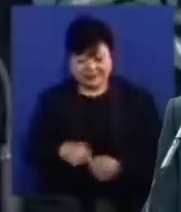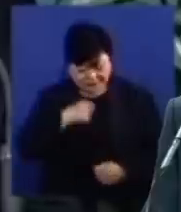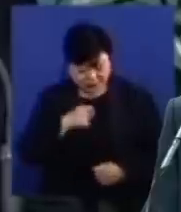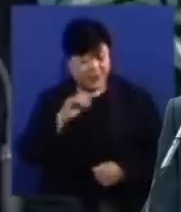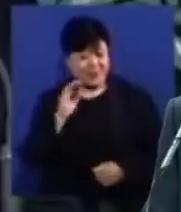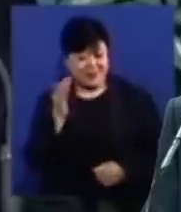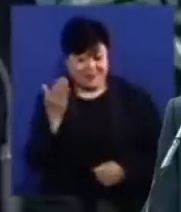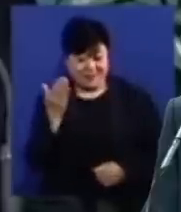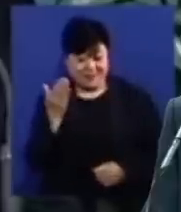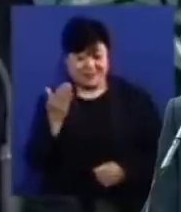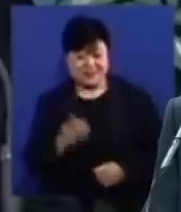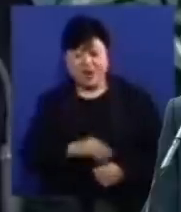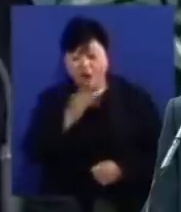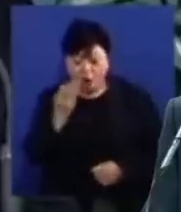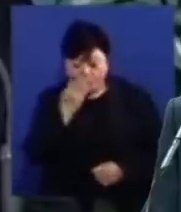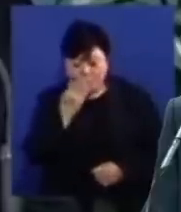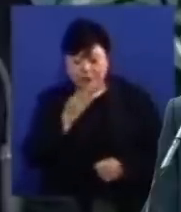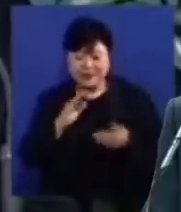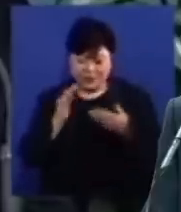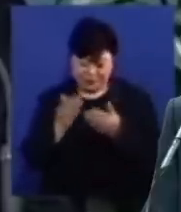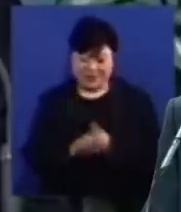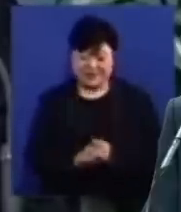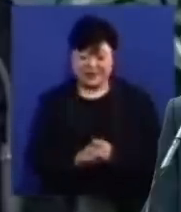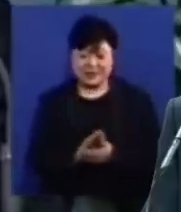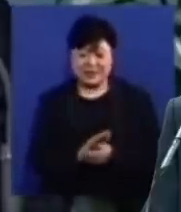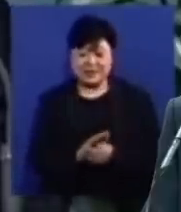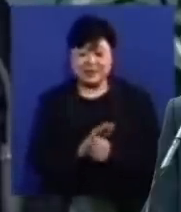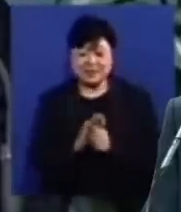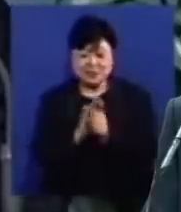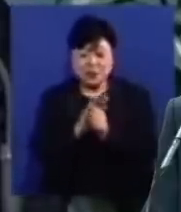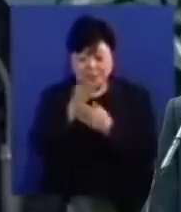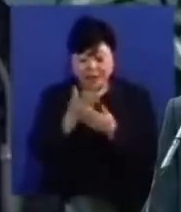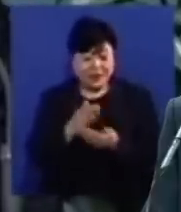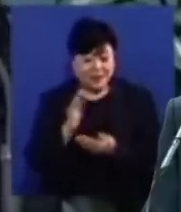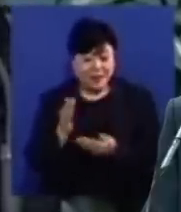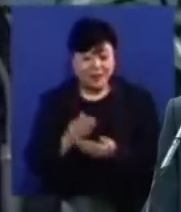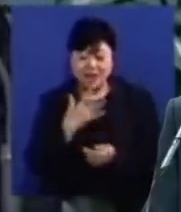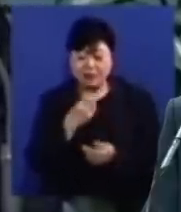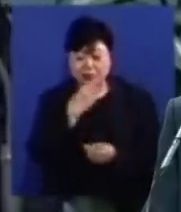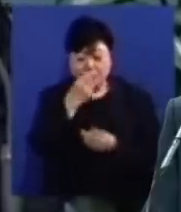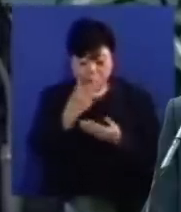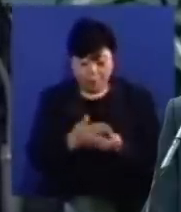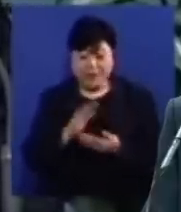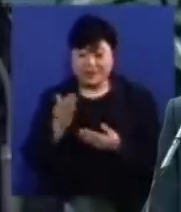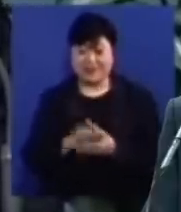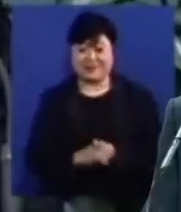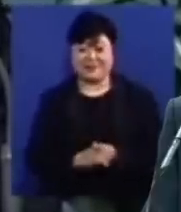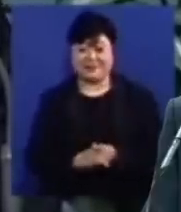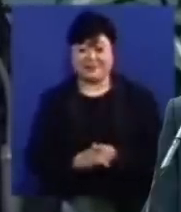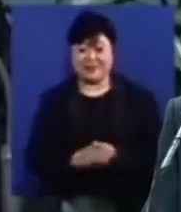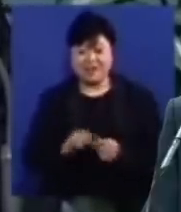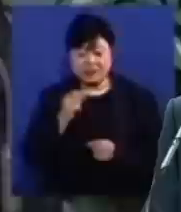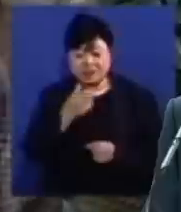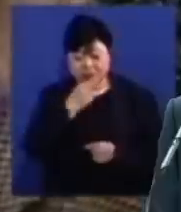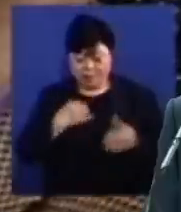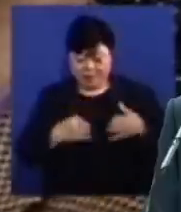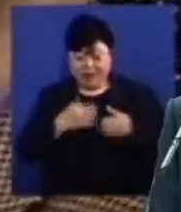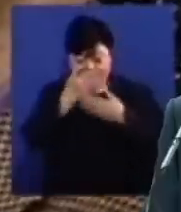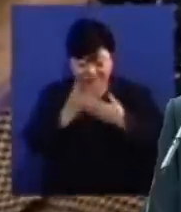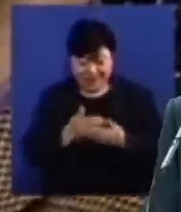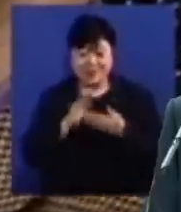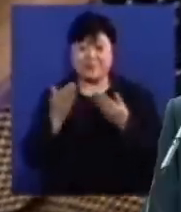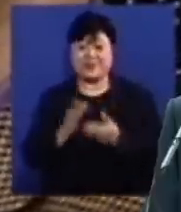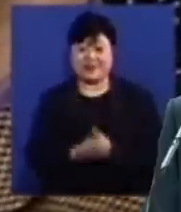사람, 거룩한 사람, 치료받은 사람, 아브라함의 복을 받은 사람, 영생복락을 얻은